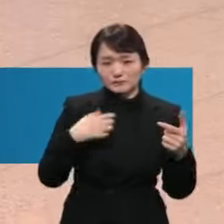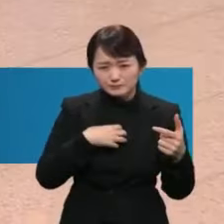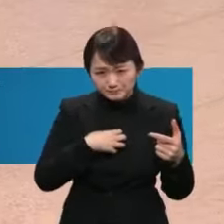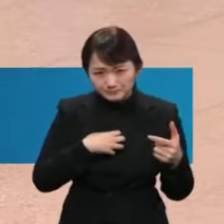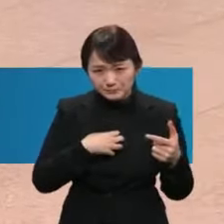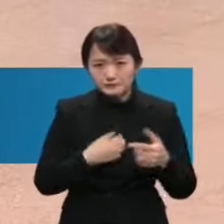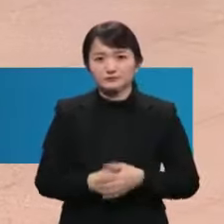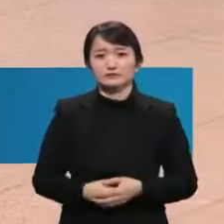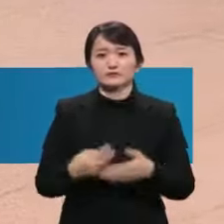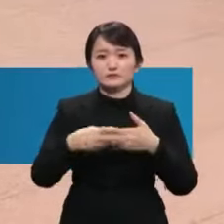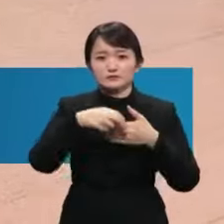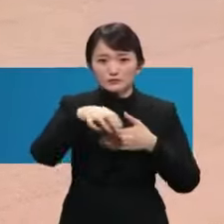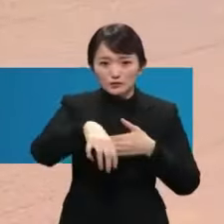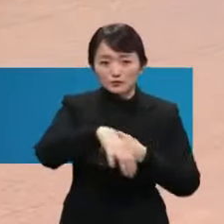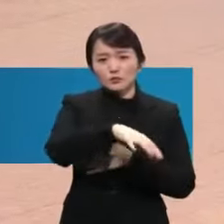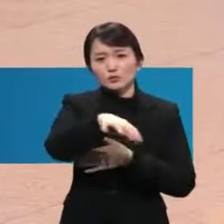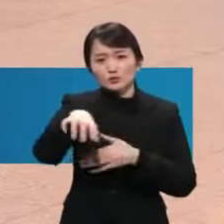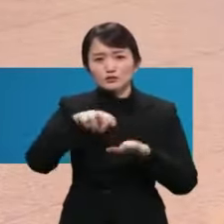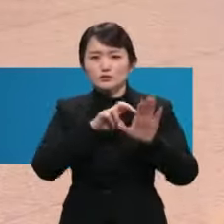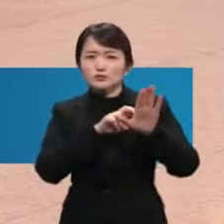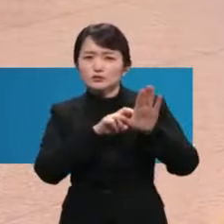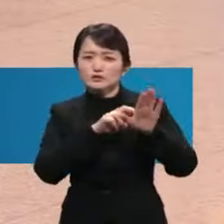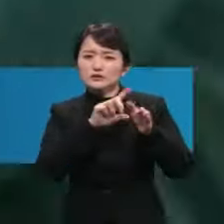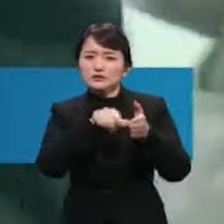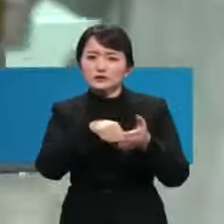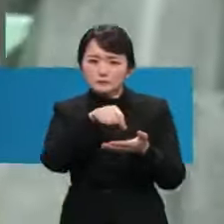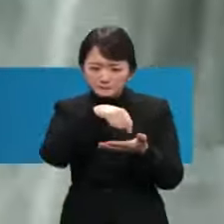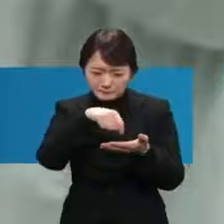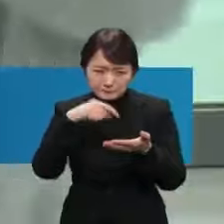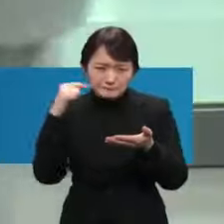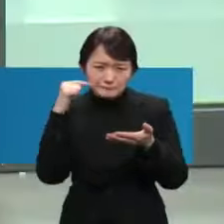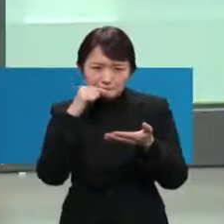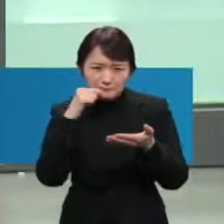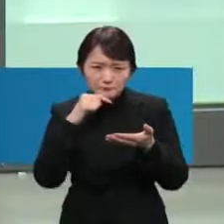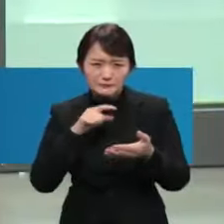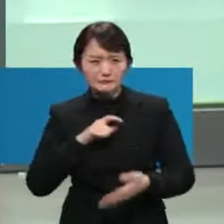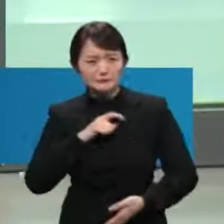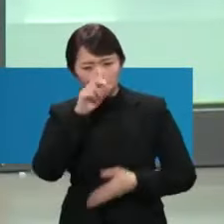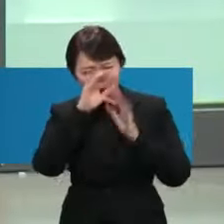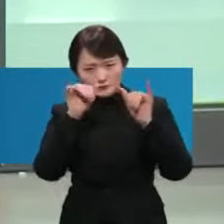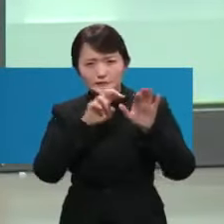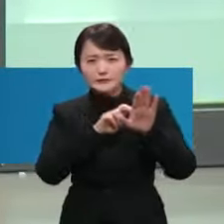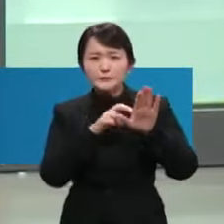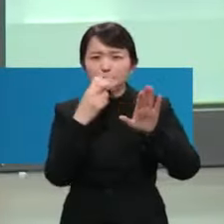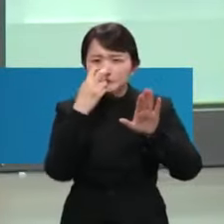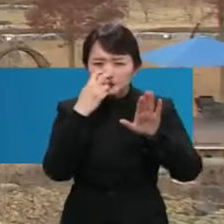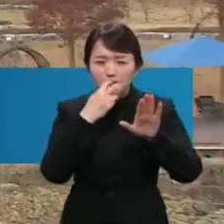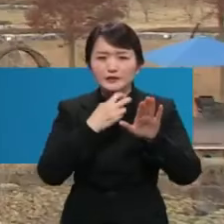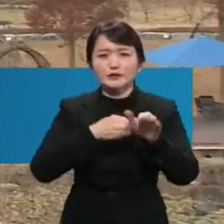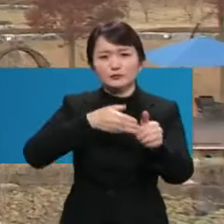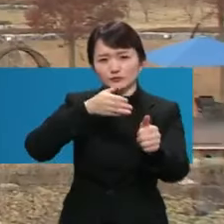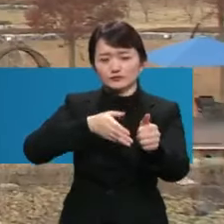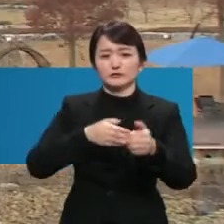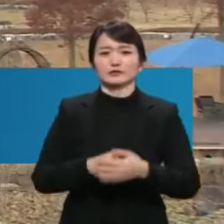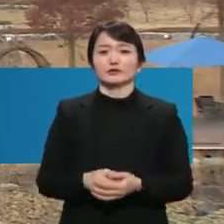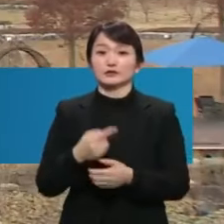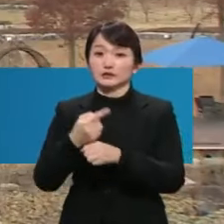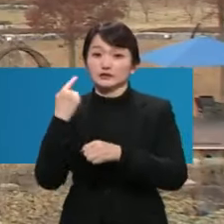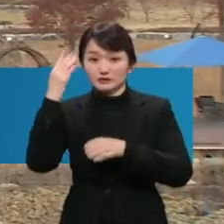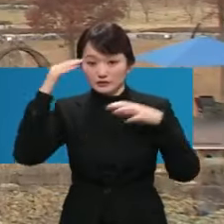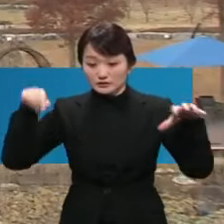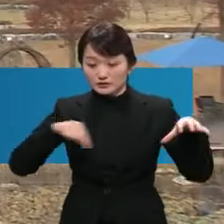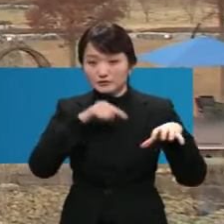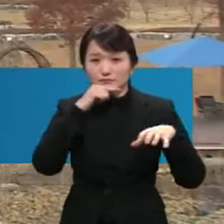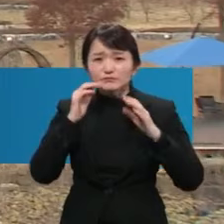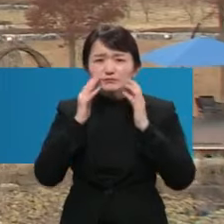병청 병원과 의원들의 진료때 문진을 강화하고 의심 환자의 진단 검사를 하라고 요청했습니다 지난해